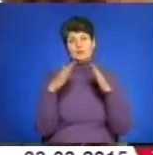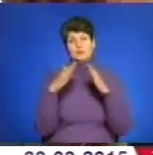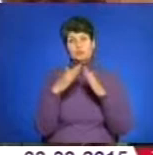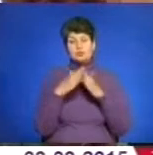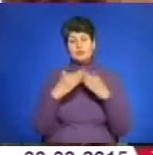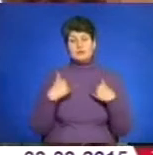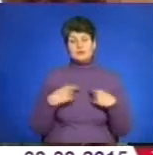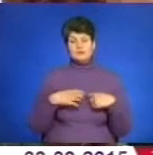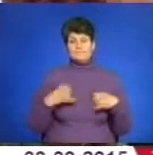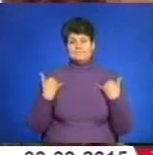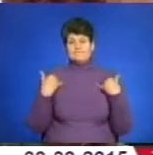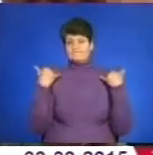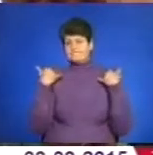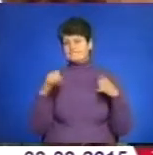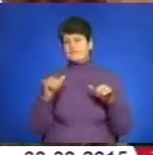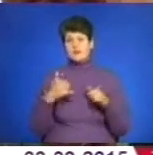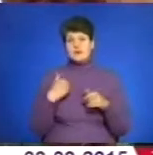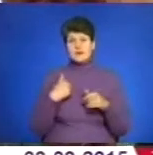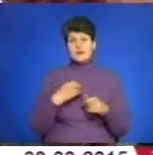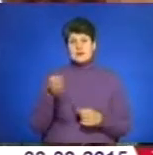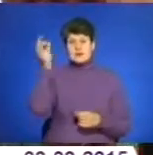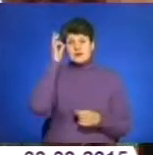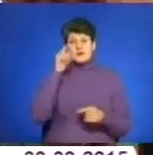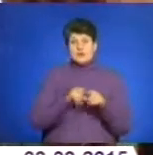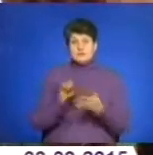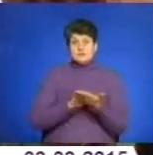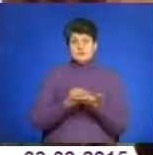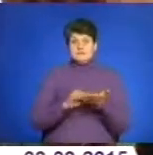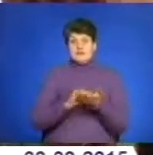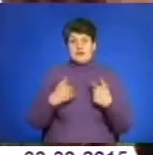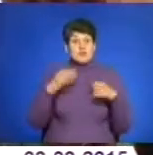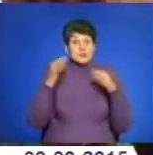от, пройшло скільки там 5 чи 6 років, я відкрив це, я знову таких дежавів. Ніколи не думав, що у нас таке може бути.